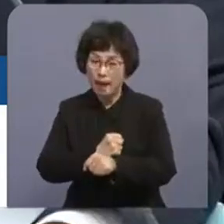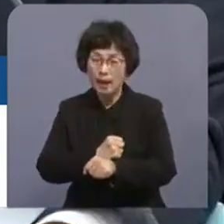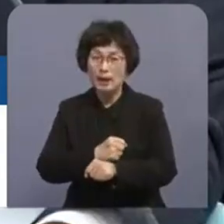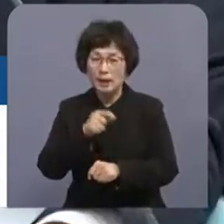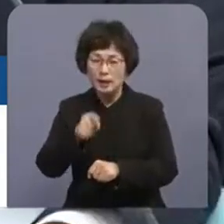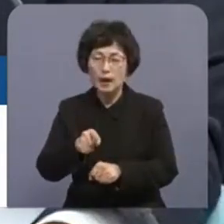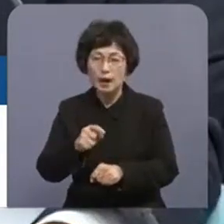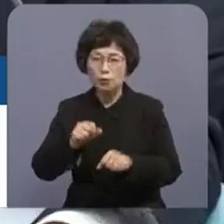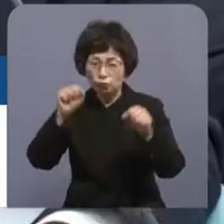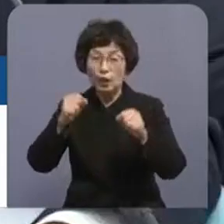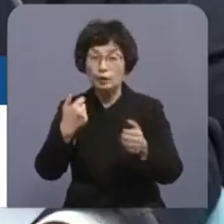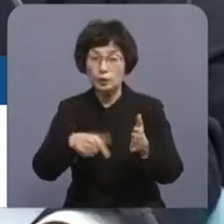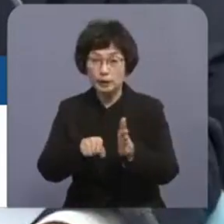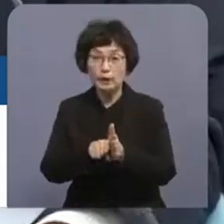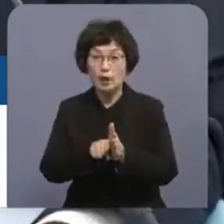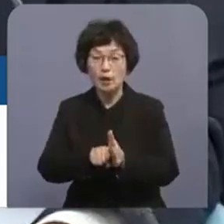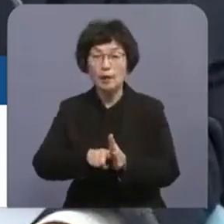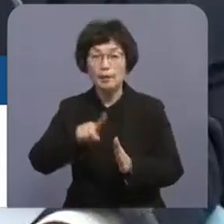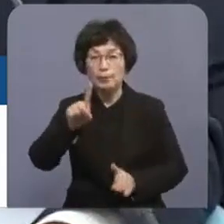위해서